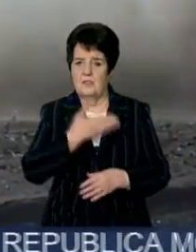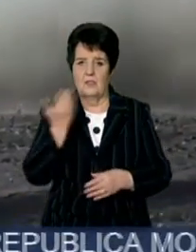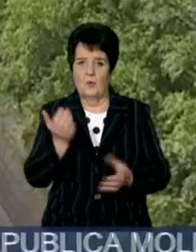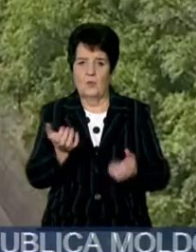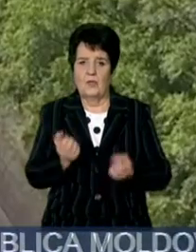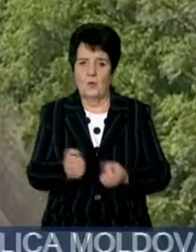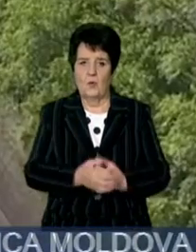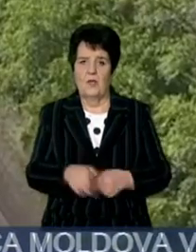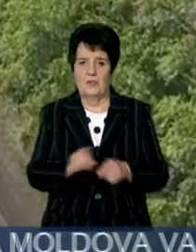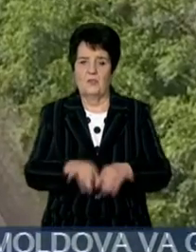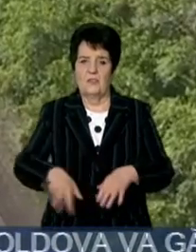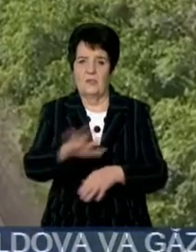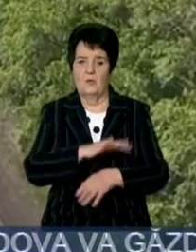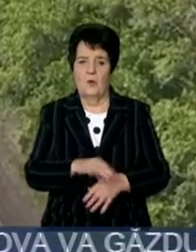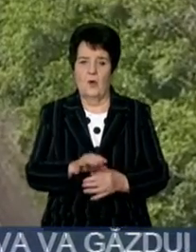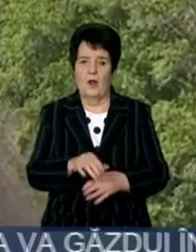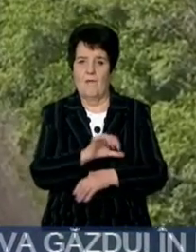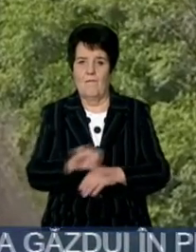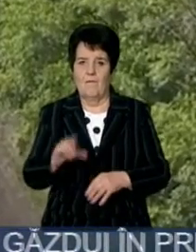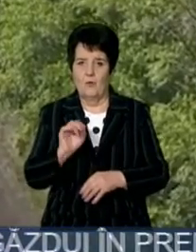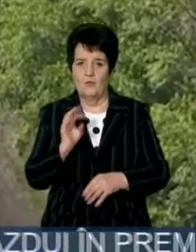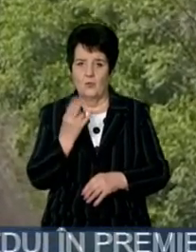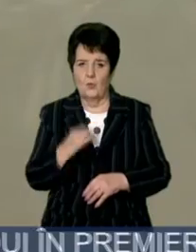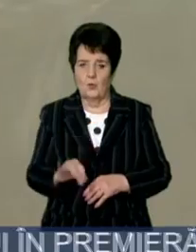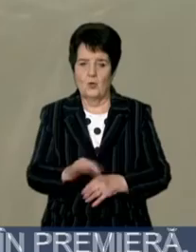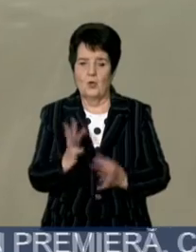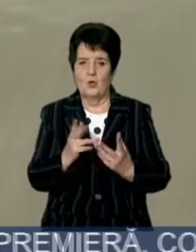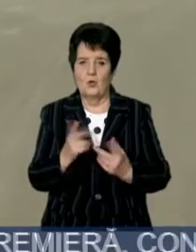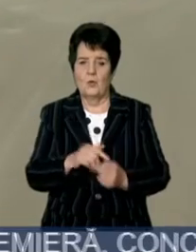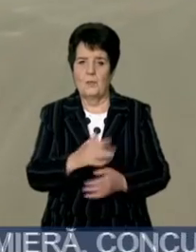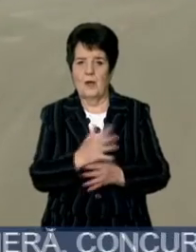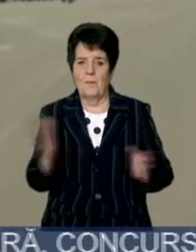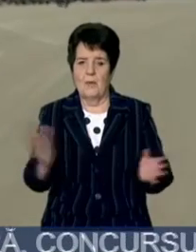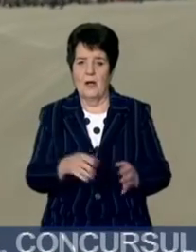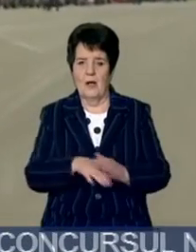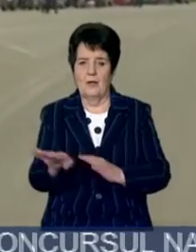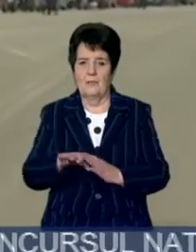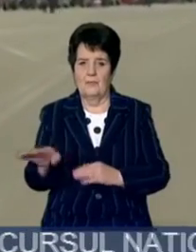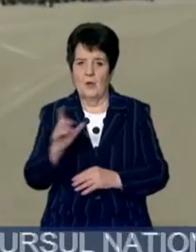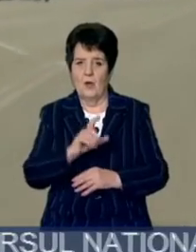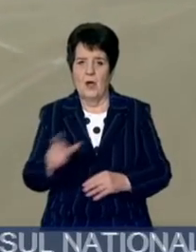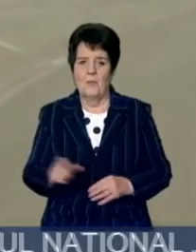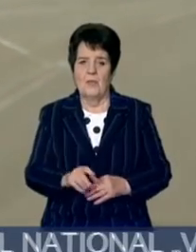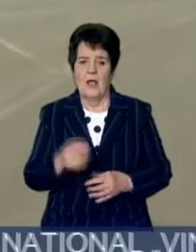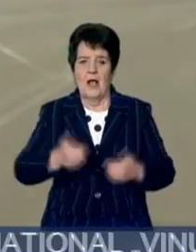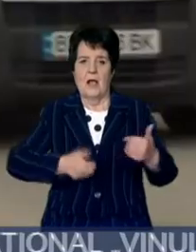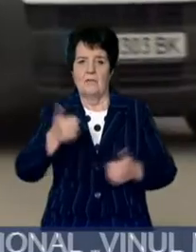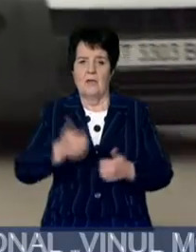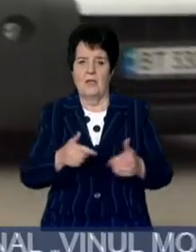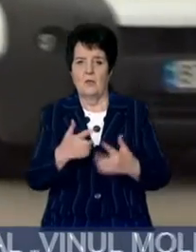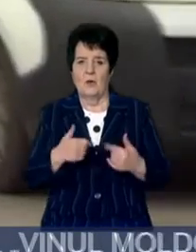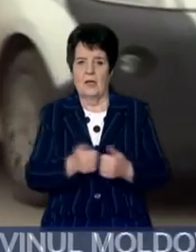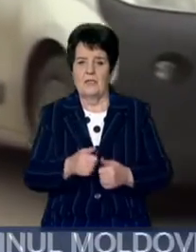situației pe acest sector al frontului. Ucrainenii părăsesc în număr mare teritoriile unde au fost petrecute așa zisele referendumuri organizate